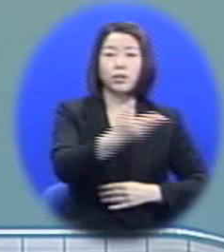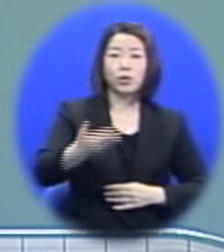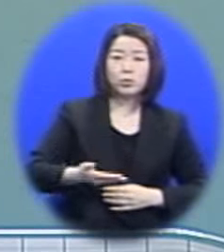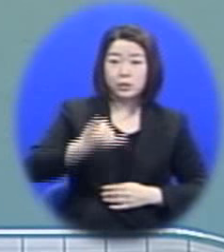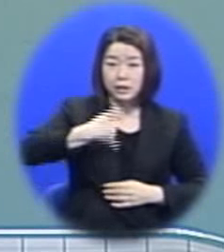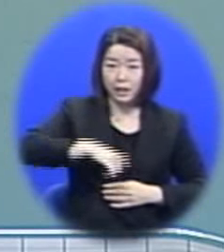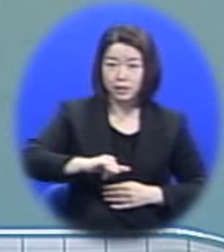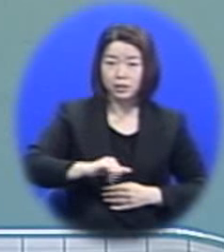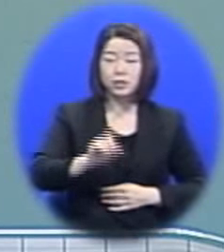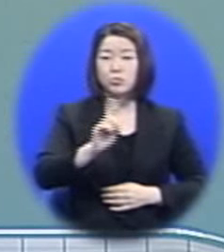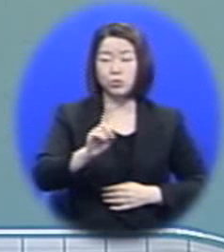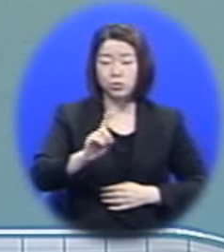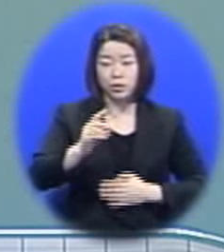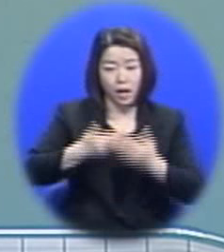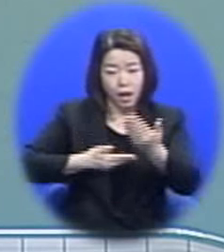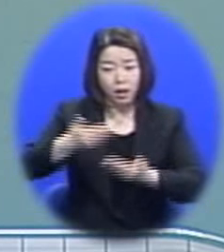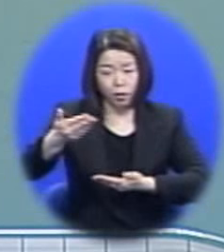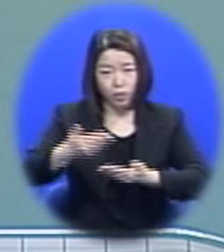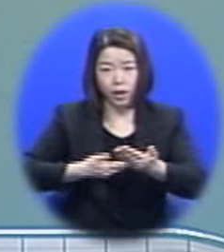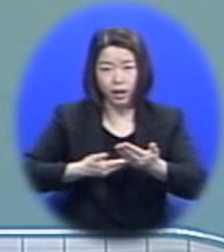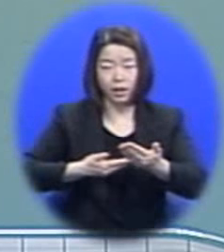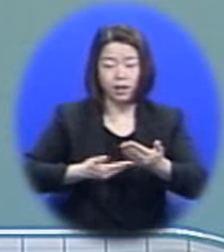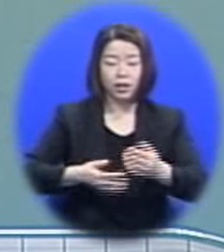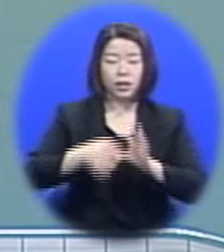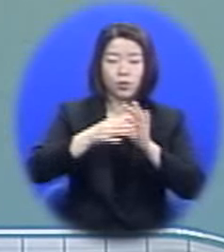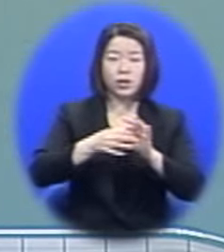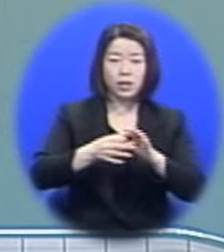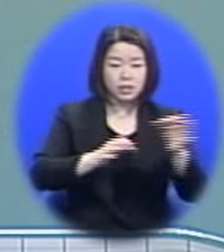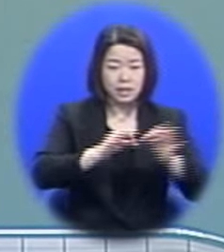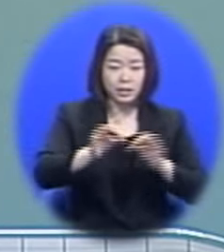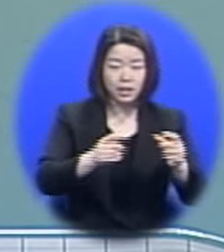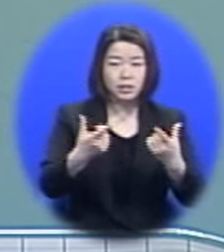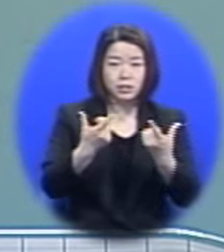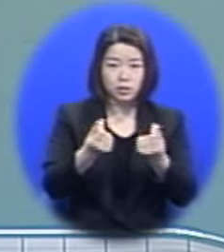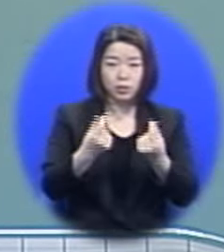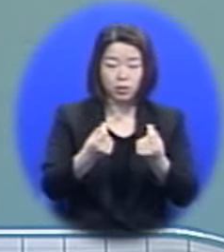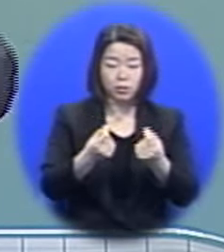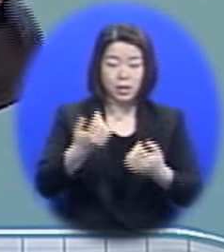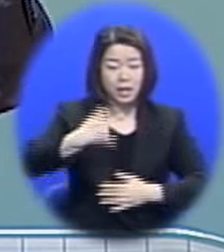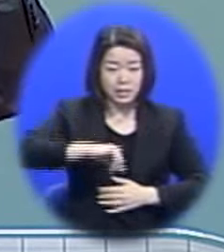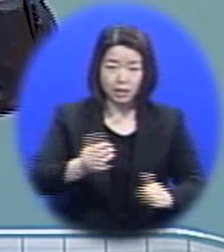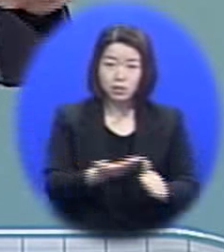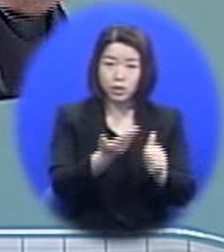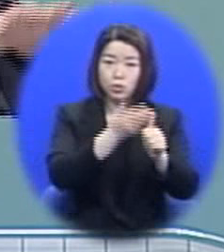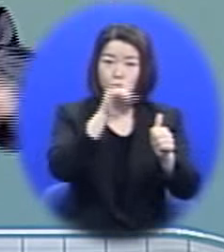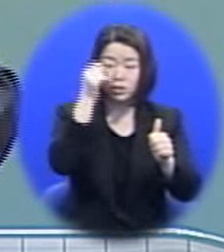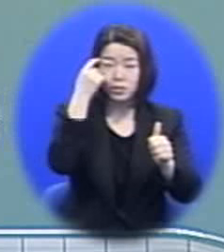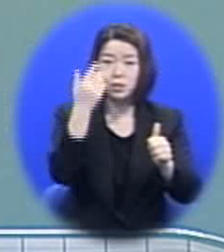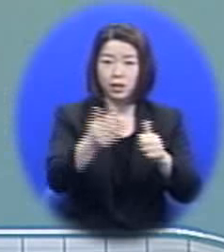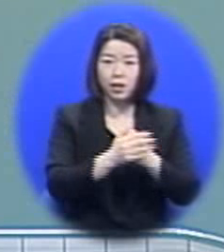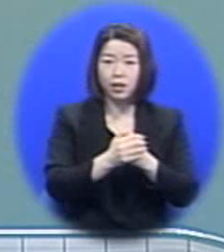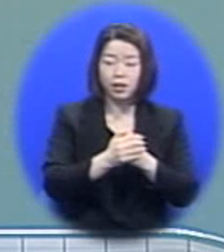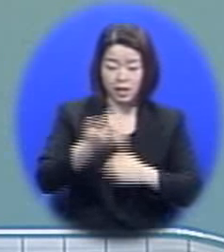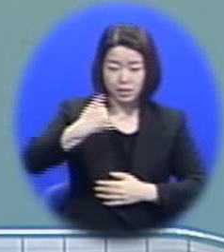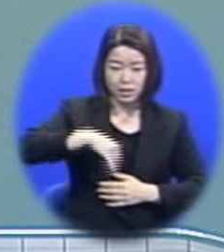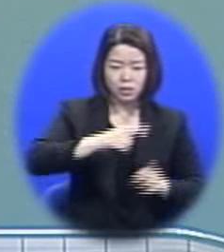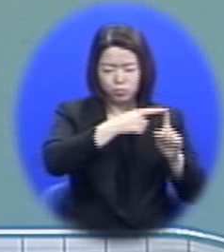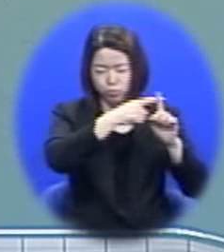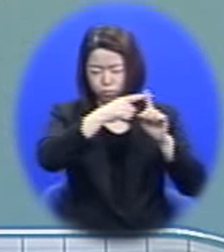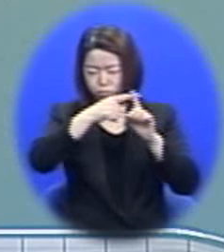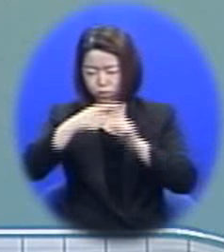여러분 무슨 거래 관계로 장사처럼 그렇게 자녀를 기르십니까? 자녀들에게는 무조건적인 사랑을